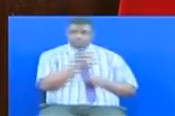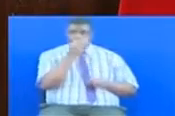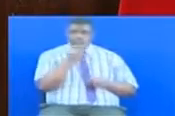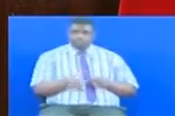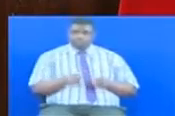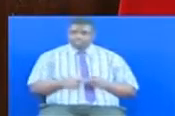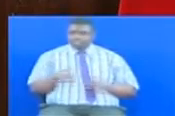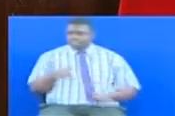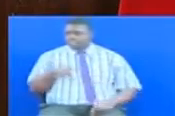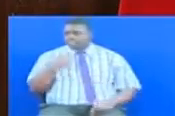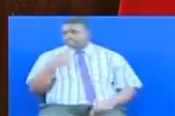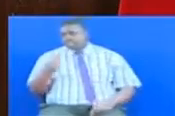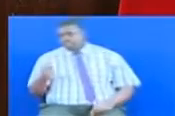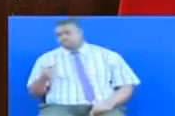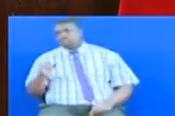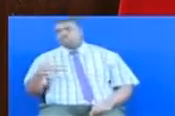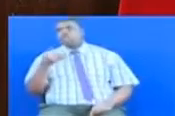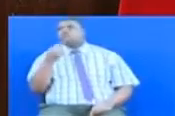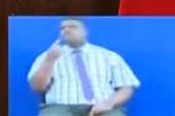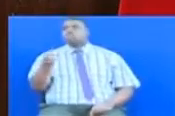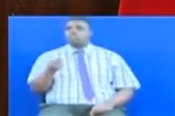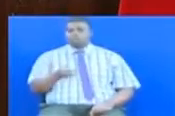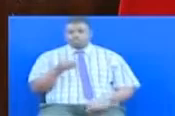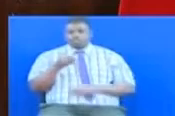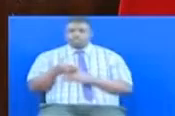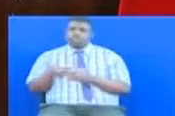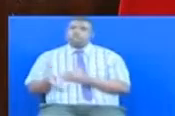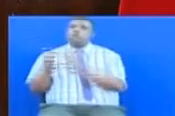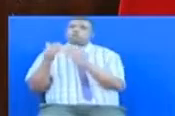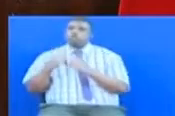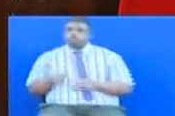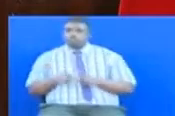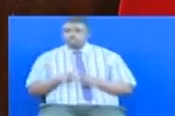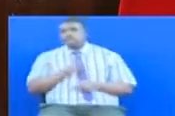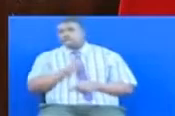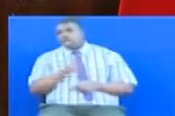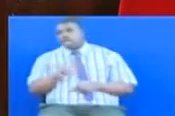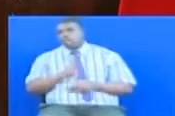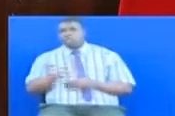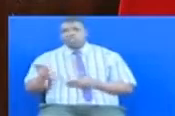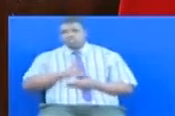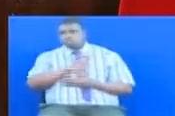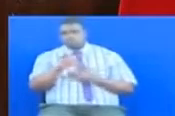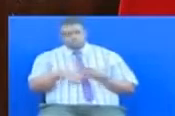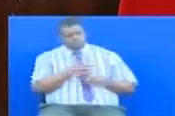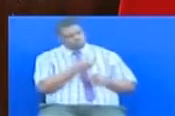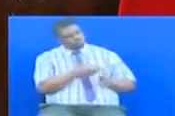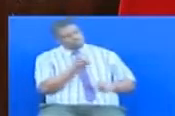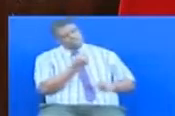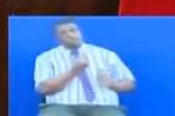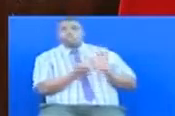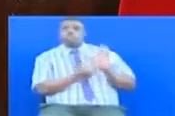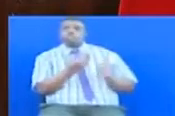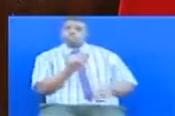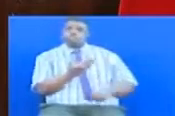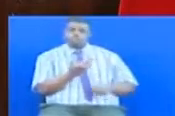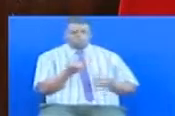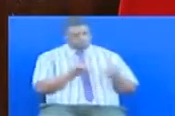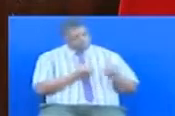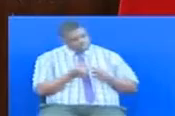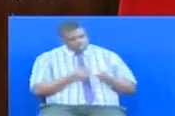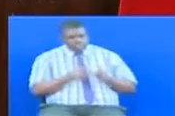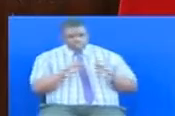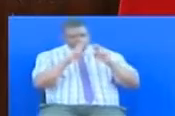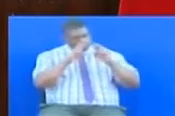TAMISEMI nao watasema hapo baadaye, lakini wamewajengea uwezo sasa. Halmashauri zote 185 walikwenda wakurugenzi, walikwenda wakaguzi wa